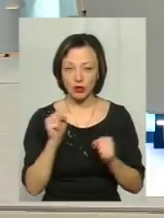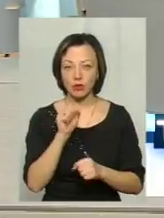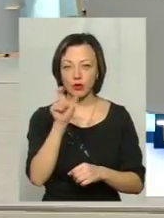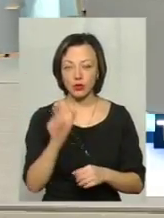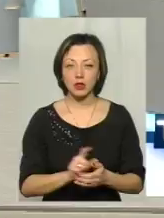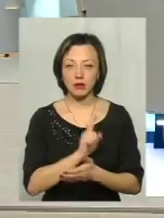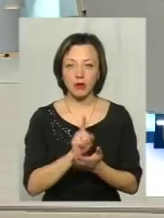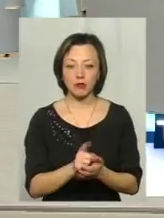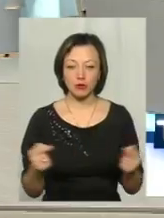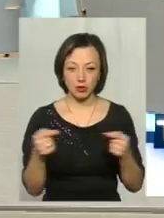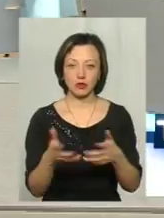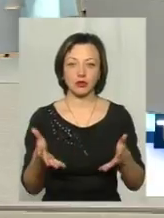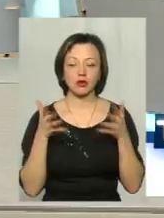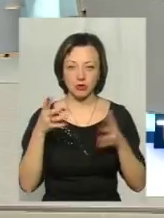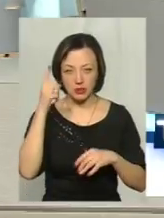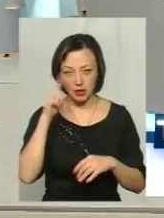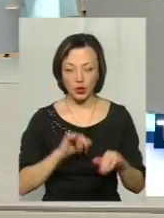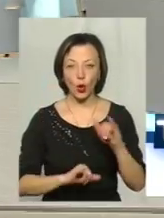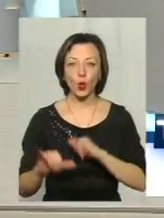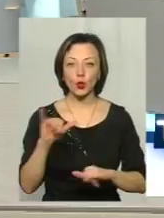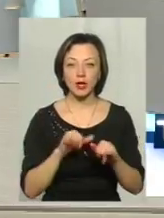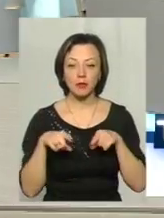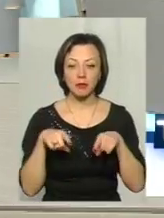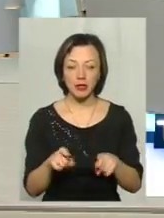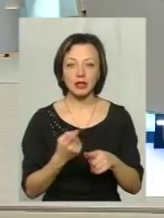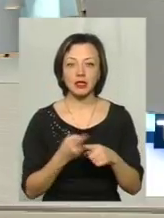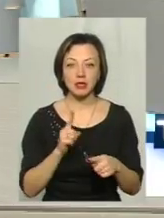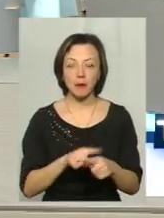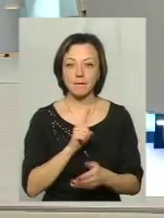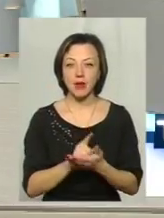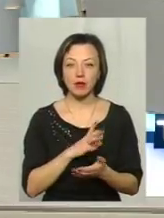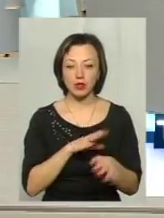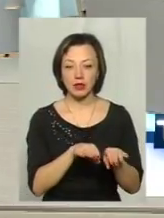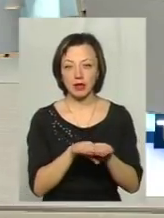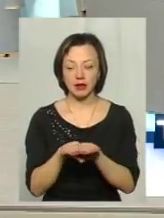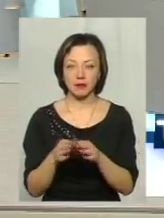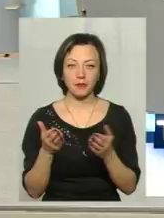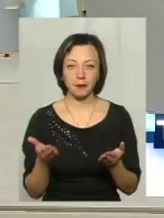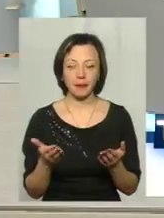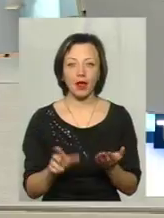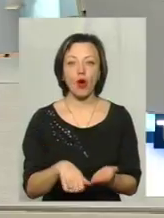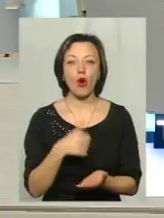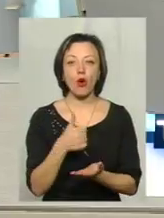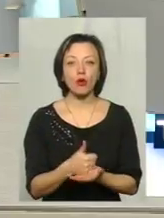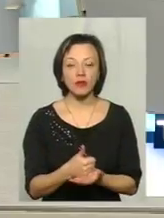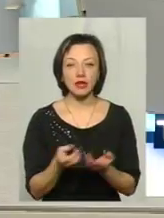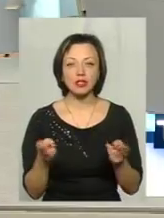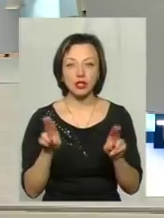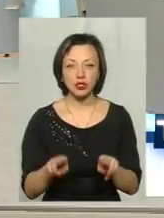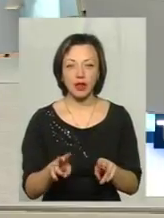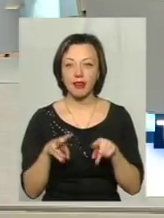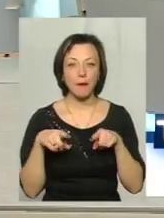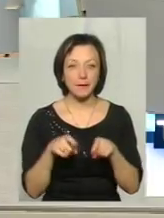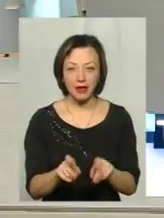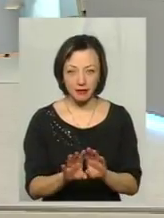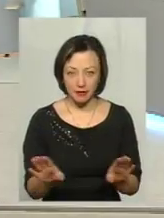бути чітко, вона має знати, куди бігти, і це має бути на рівні... Саме головне – залишатися не